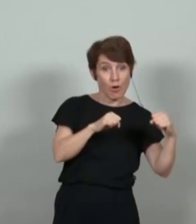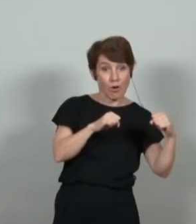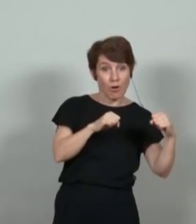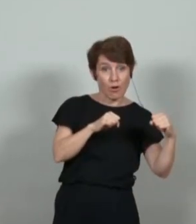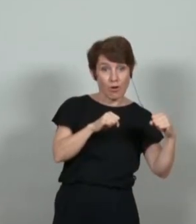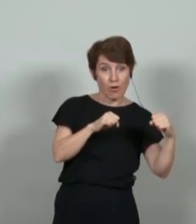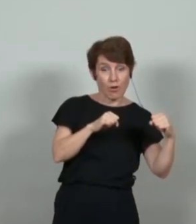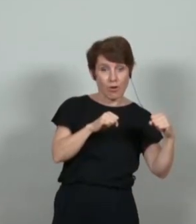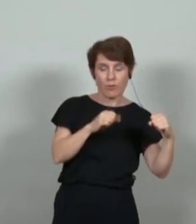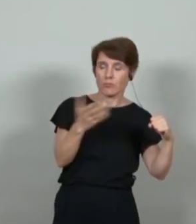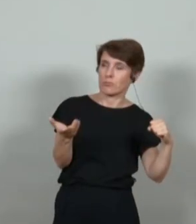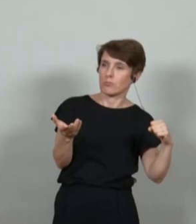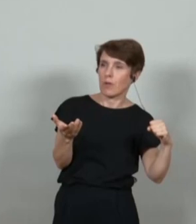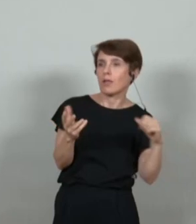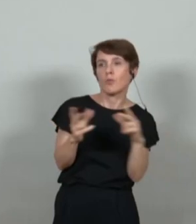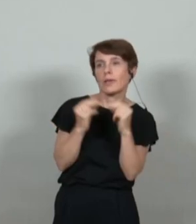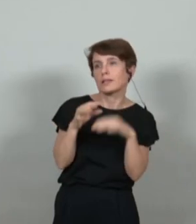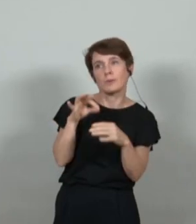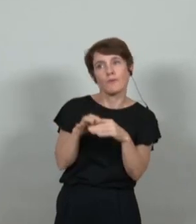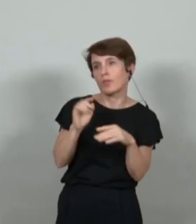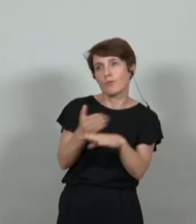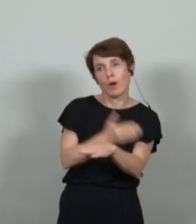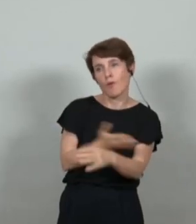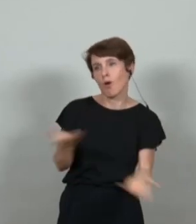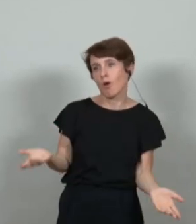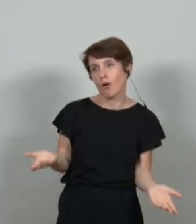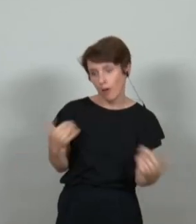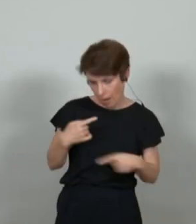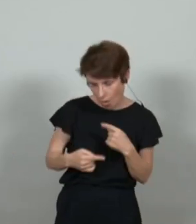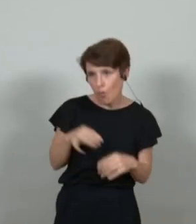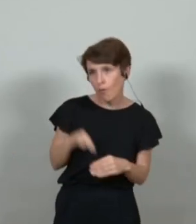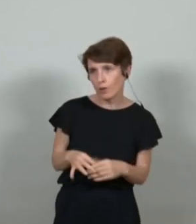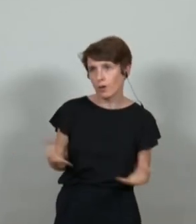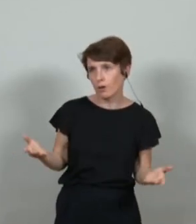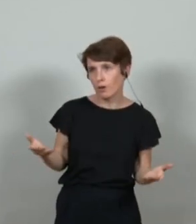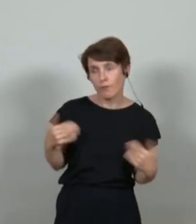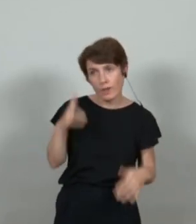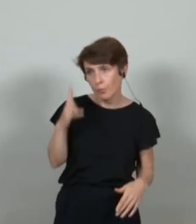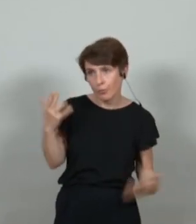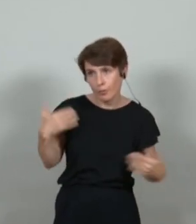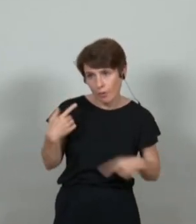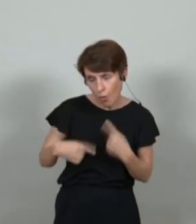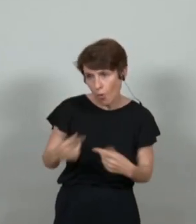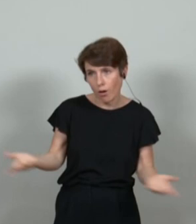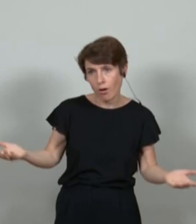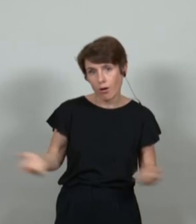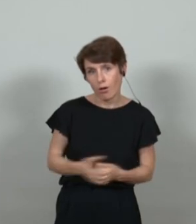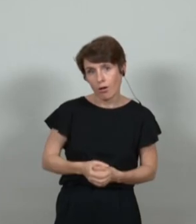avant le vote donc on a lancé les opérations de vote donc une fois que c'est parti c'est parti